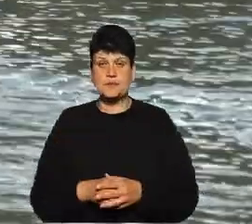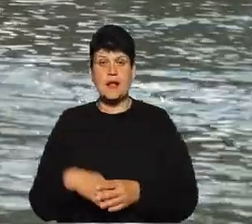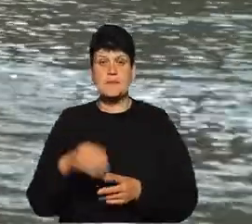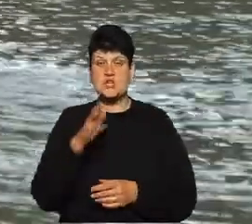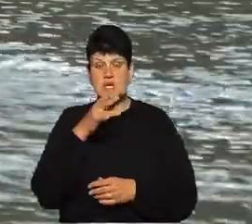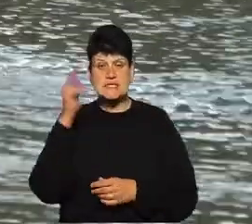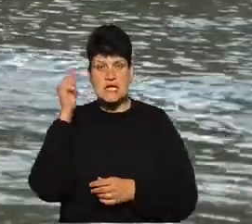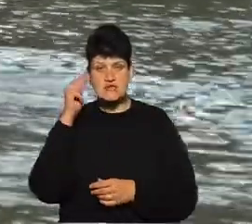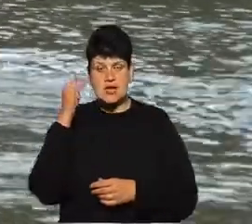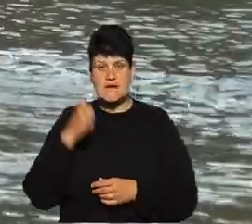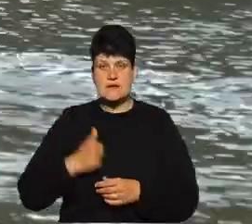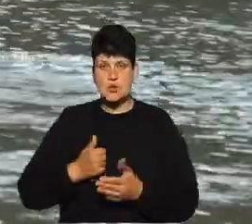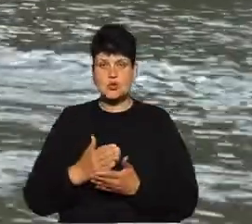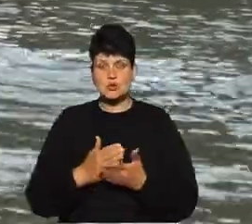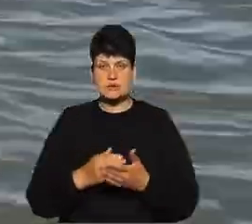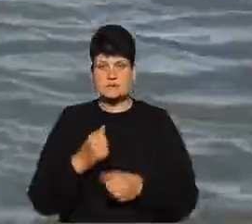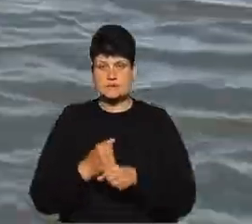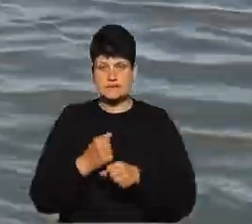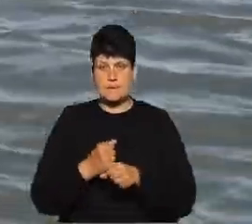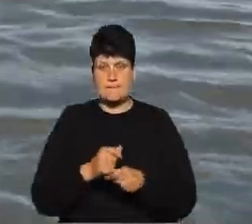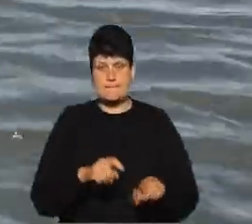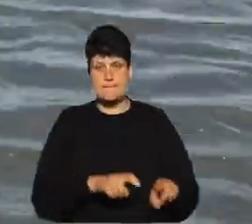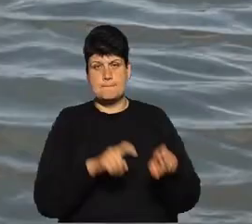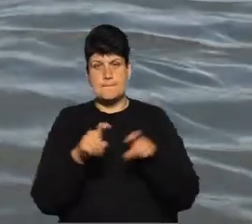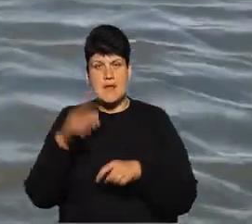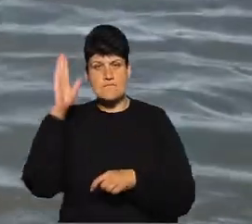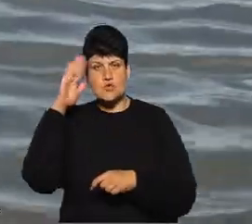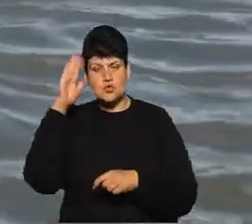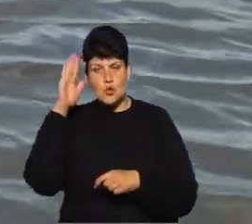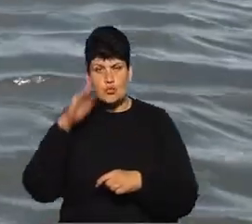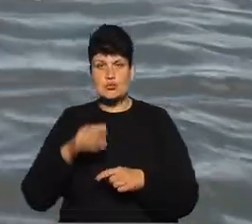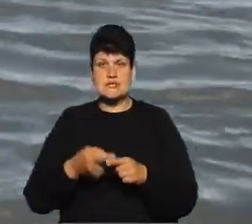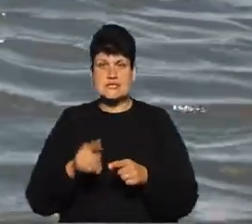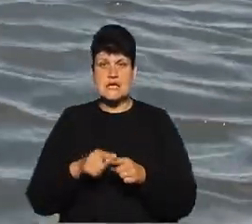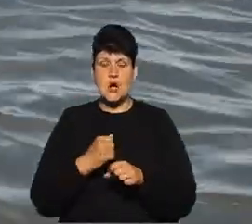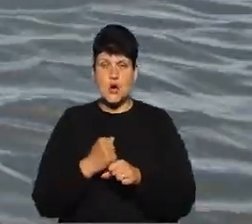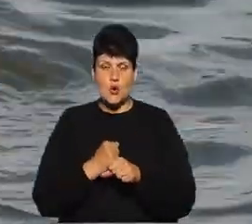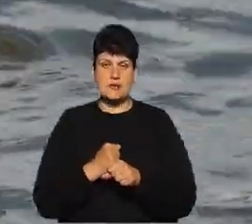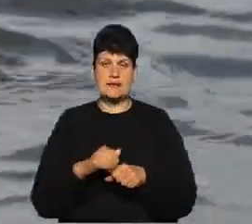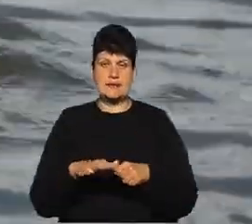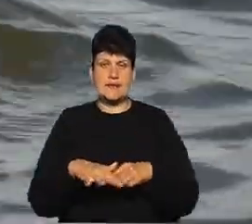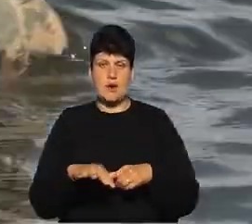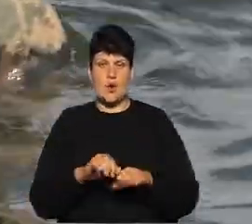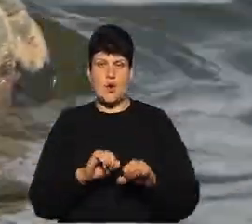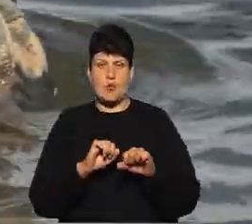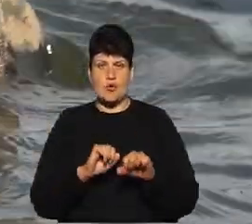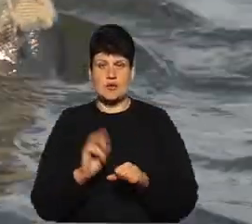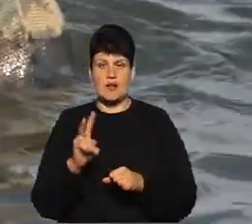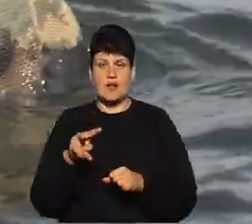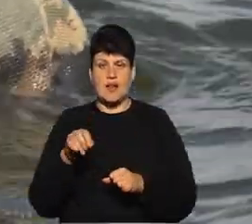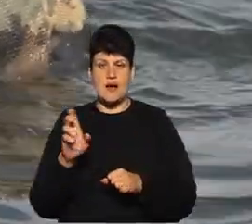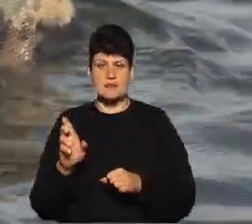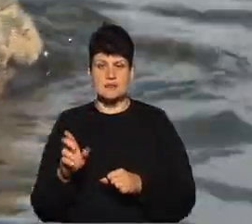військовослужбовці відпрацьовують переправу через водойму. Це робить боєць окремої бригади тероборони «Клап». Таку вправу зі